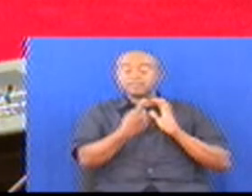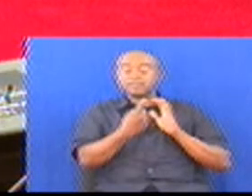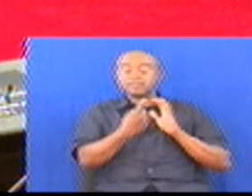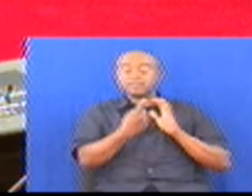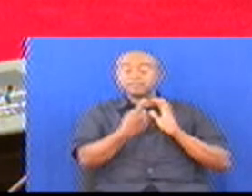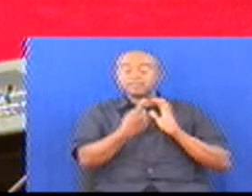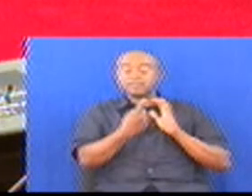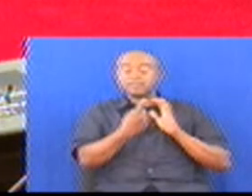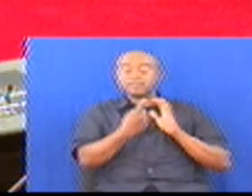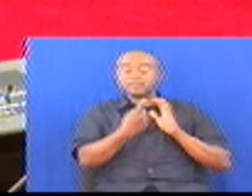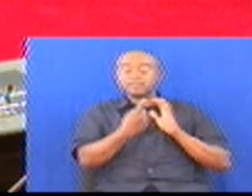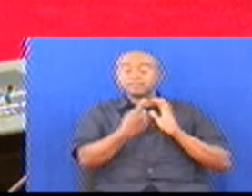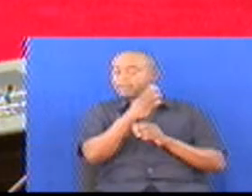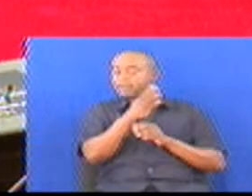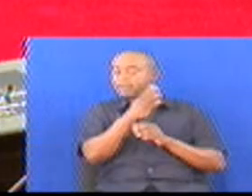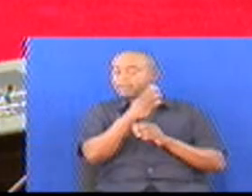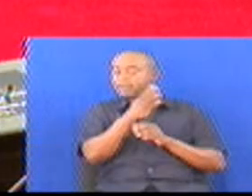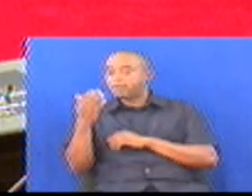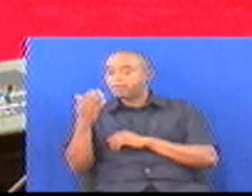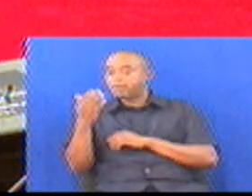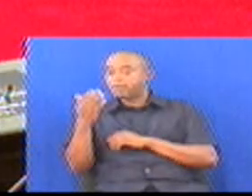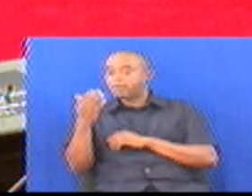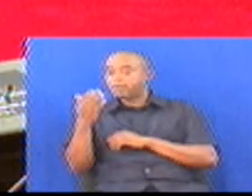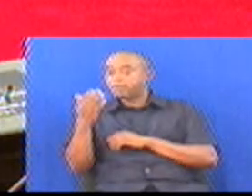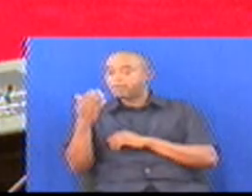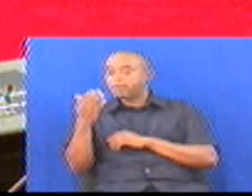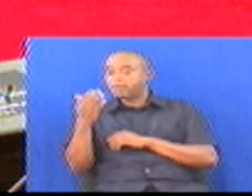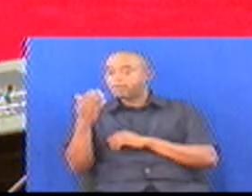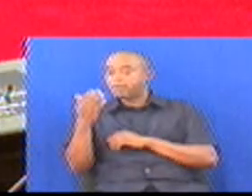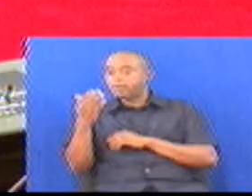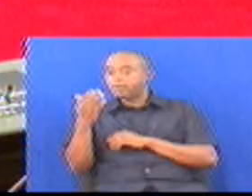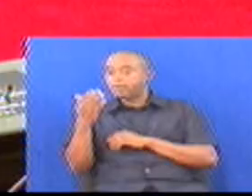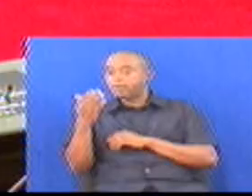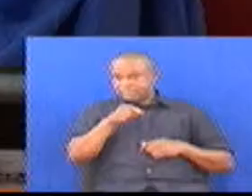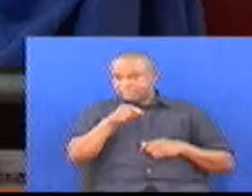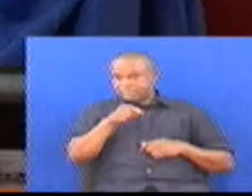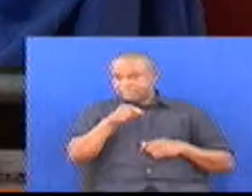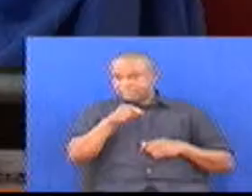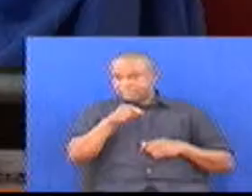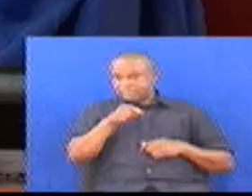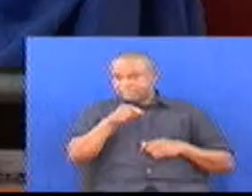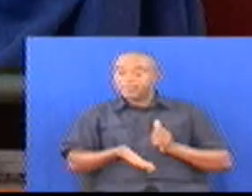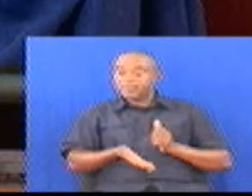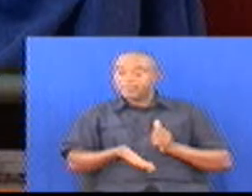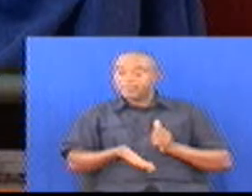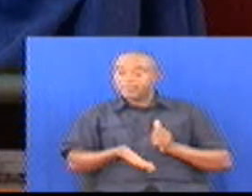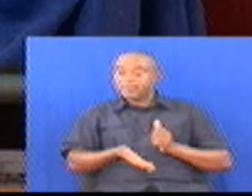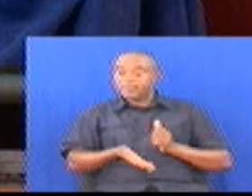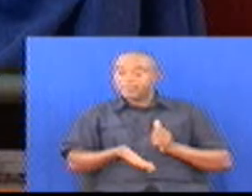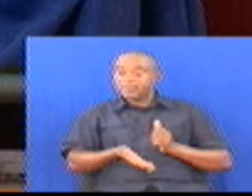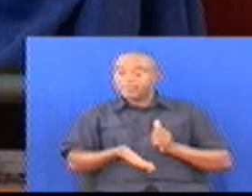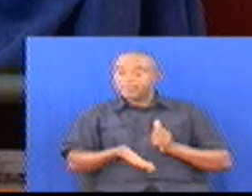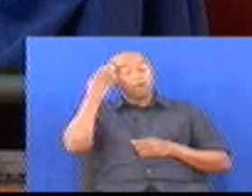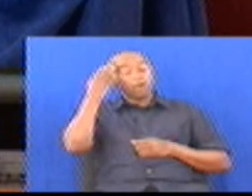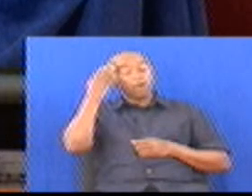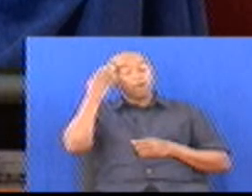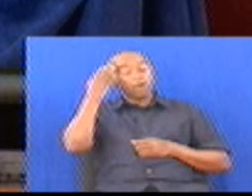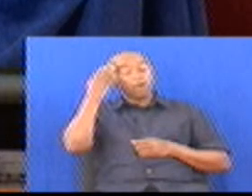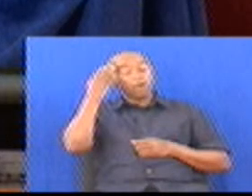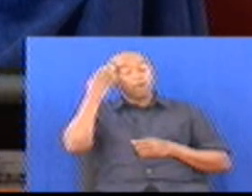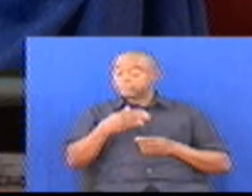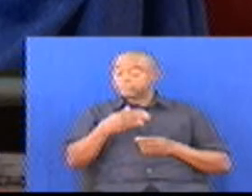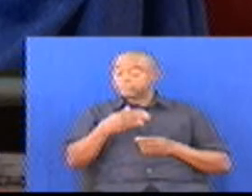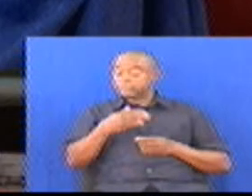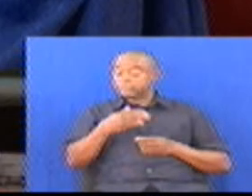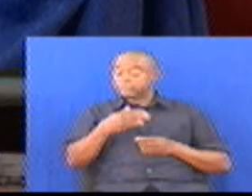2014-15. Aidha, kuimarika kwa huduma za afya nchini kumesaidia kupunguza idadi ya wagonjwa wanaopewa rufaa